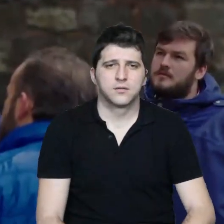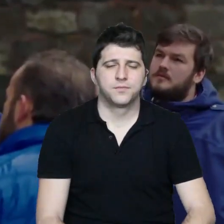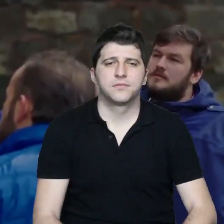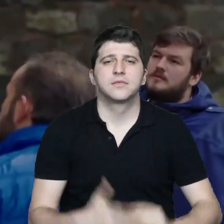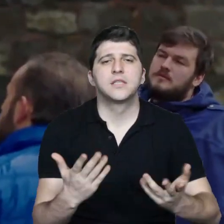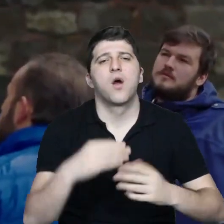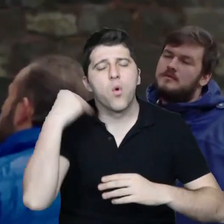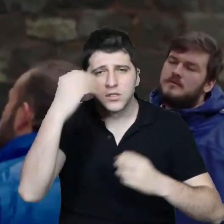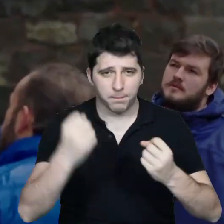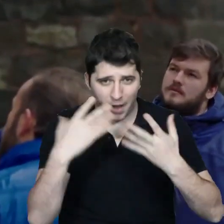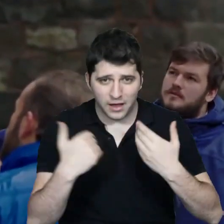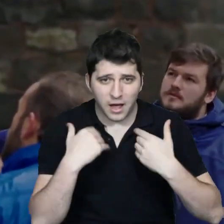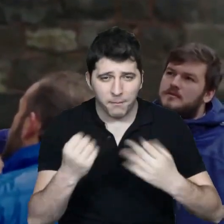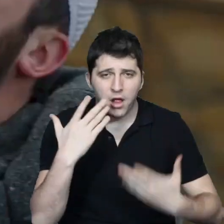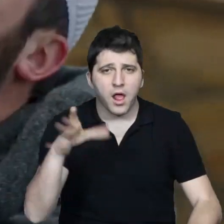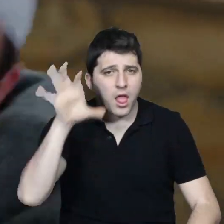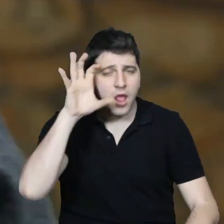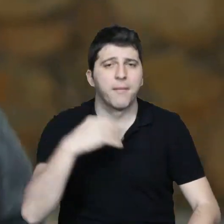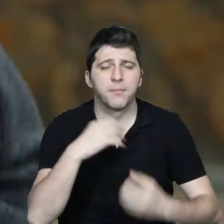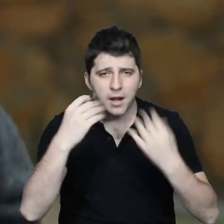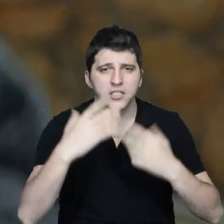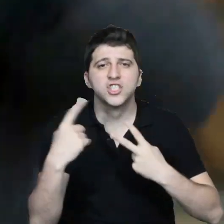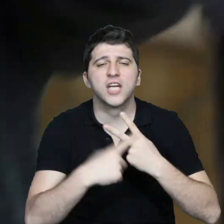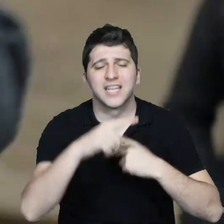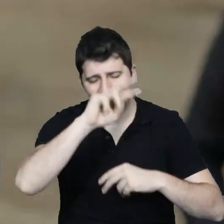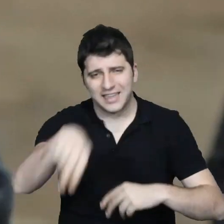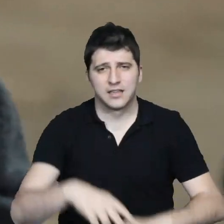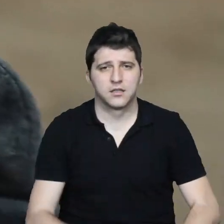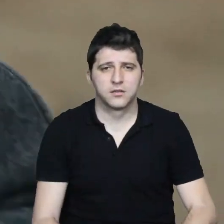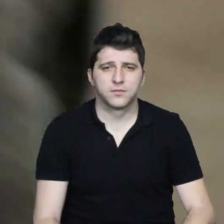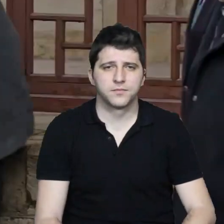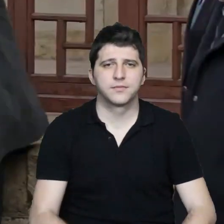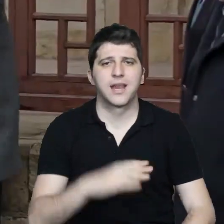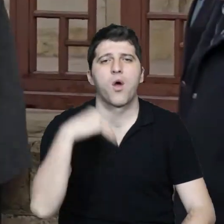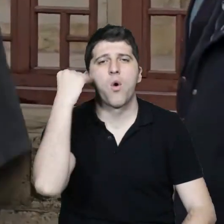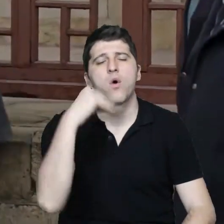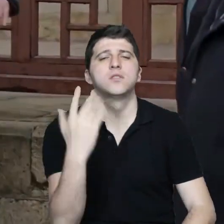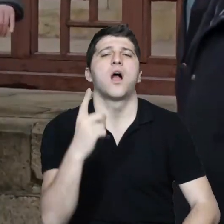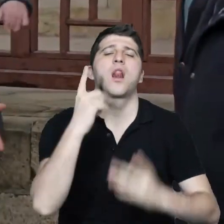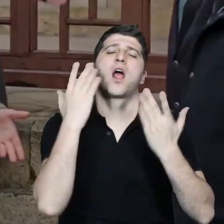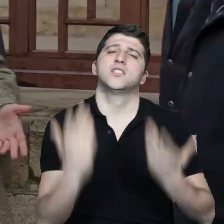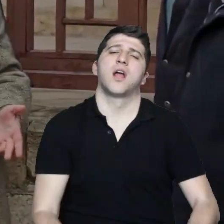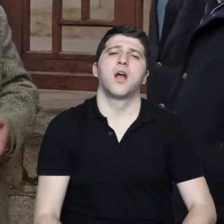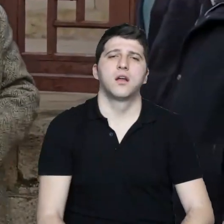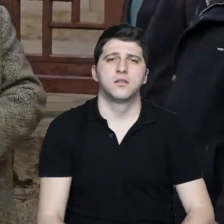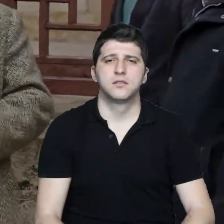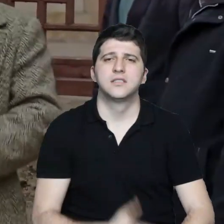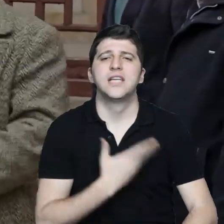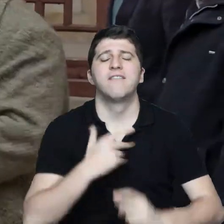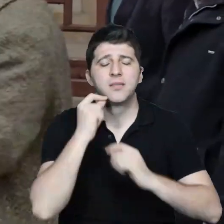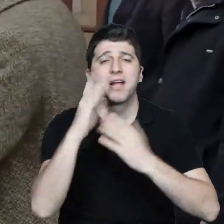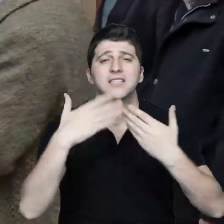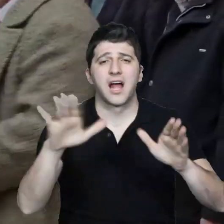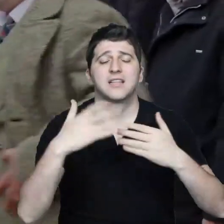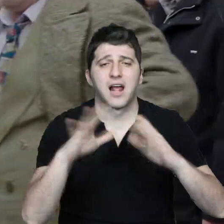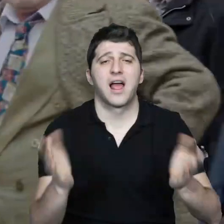Ya hoca efendi bırak, sen de taktı kafayı bana ya. Yaşar, in aşağı. Ya hoca efendi Allah aşkına ya. Sevgili cemaat, hadi siz de